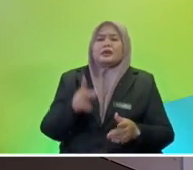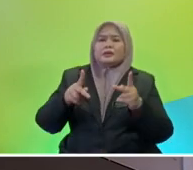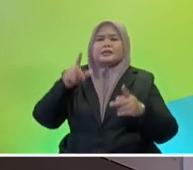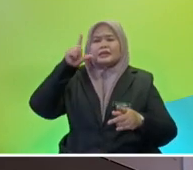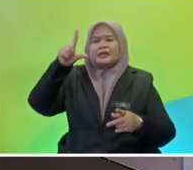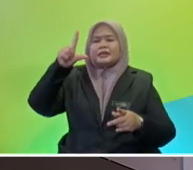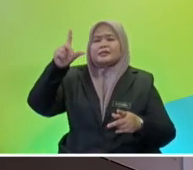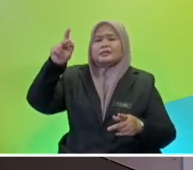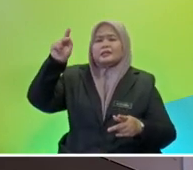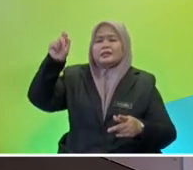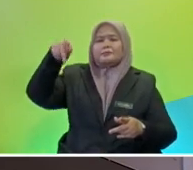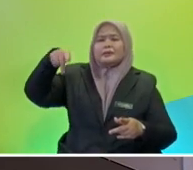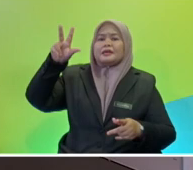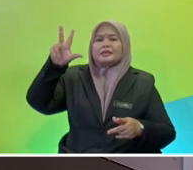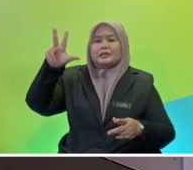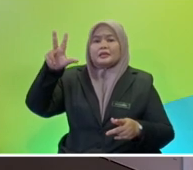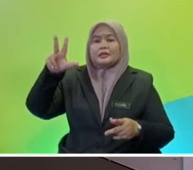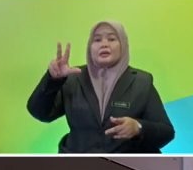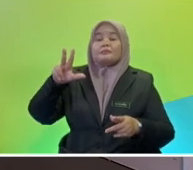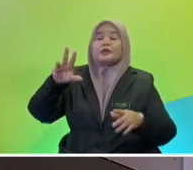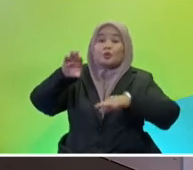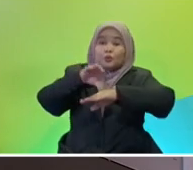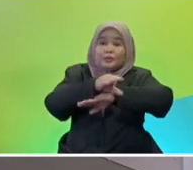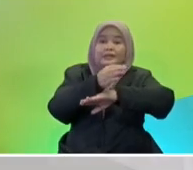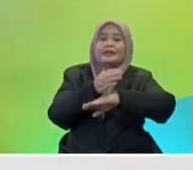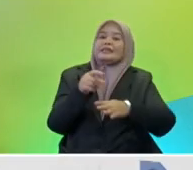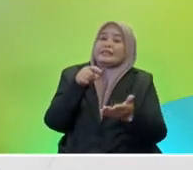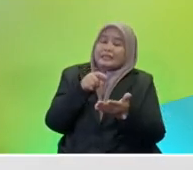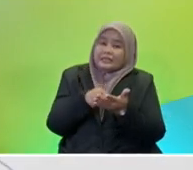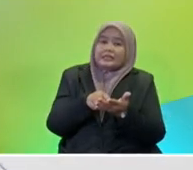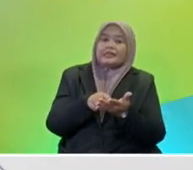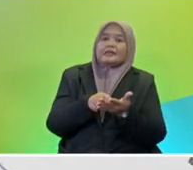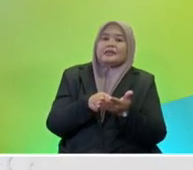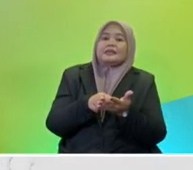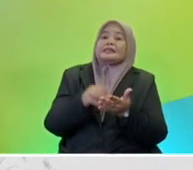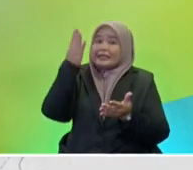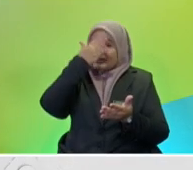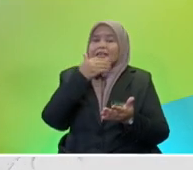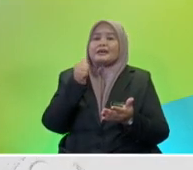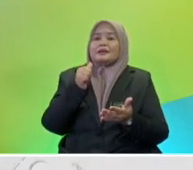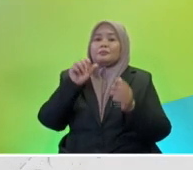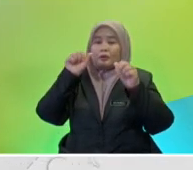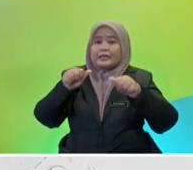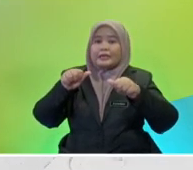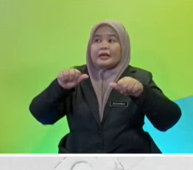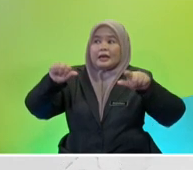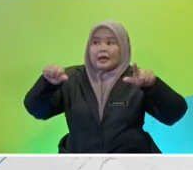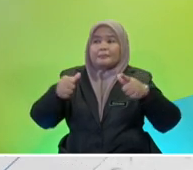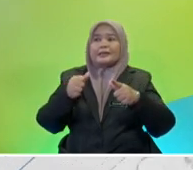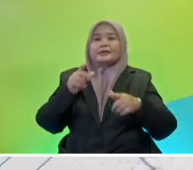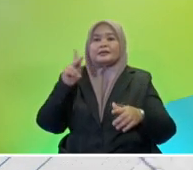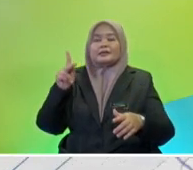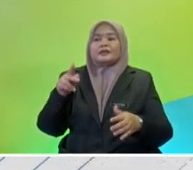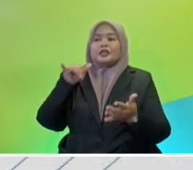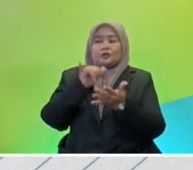kita lihat TV yang ketiga murid boleh mengaplikasi Ah ini adalah orang Teteh cantik lah boleh mengamal boleh mengaplikasi